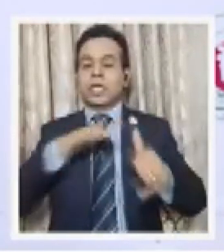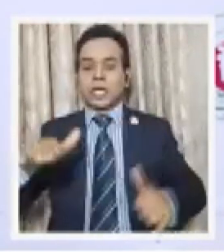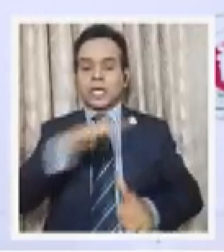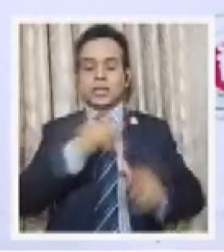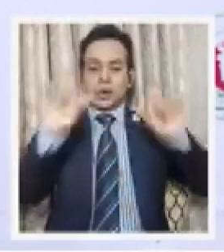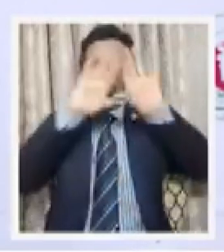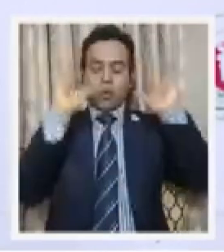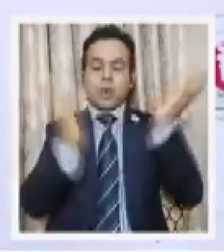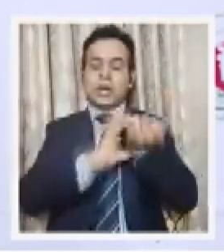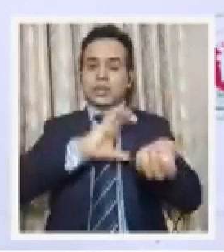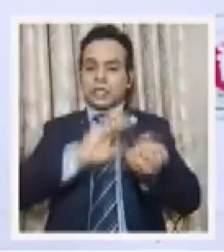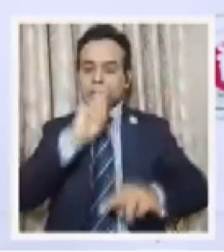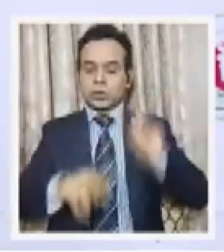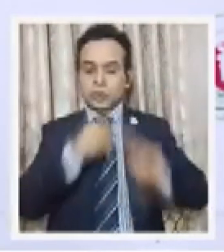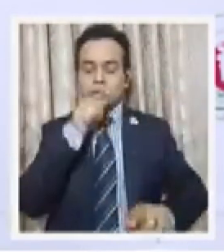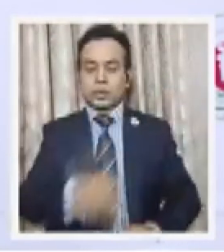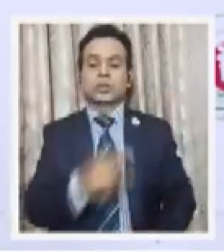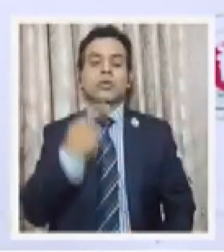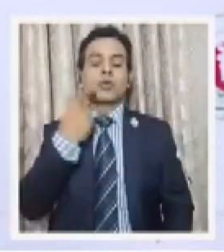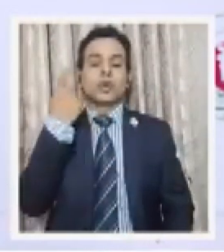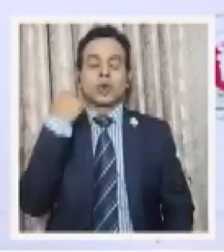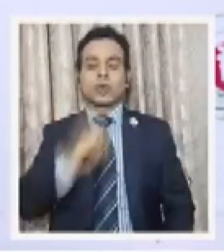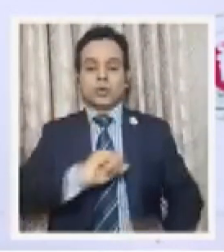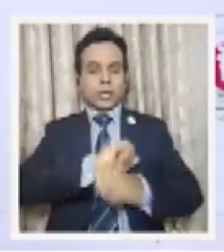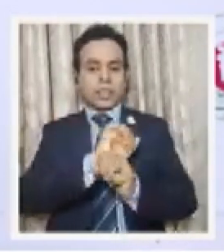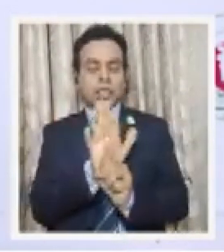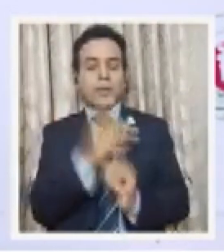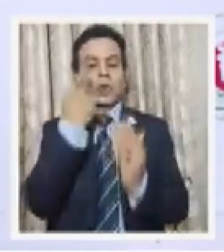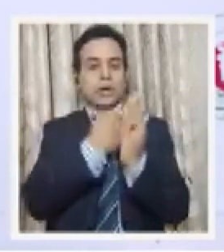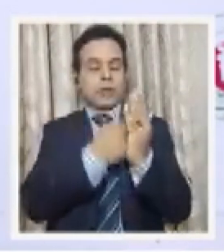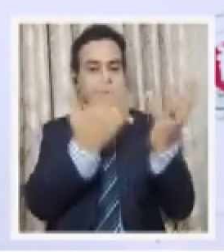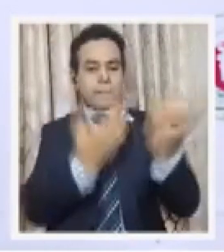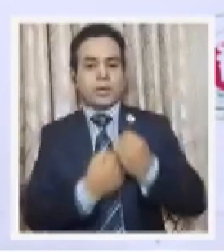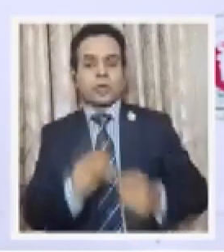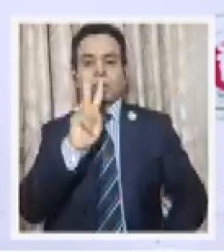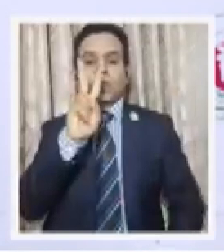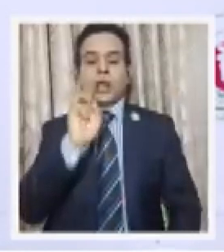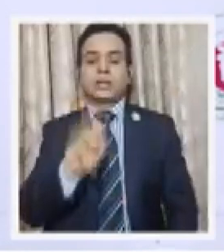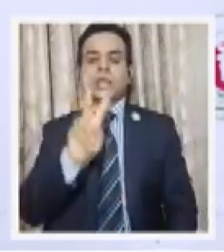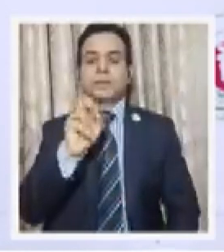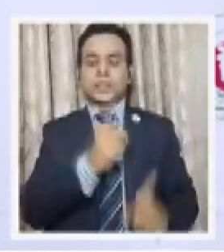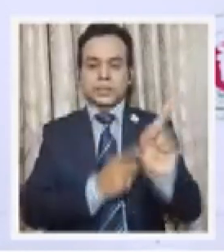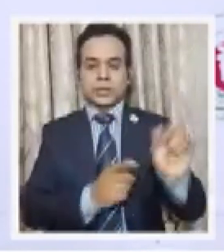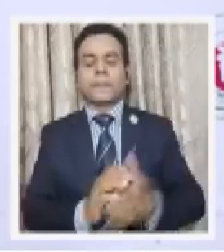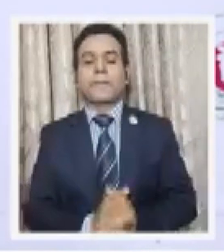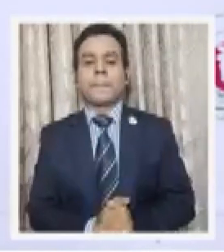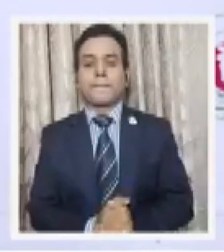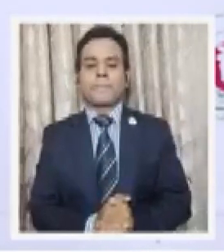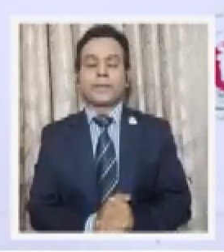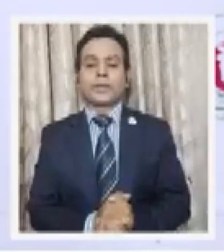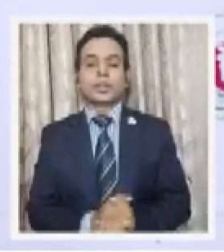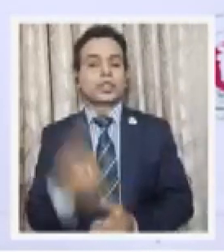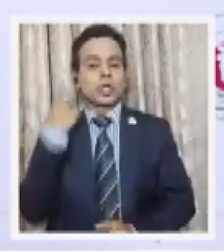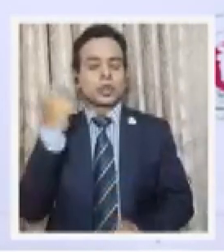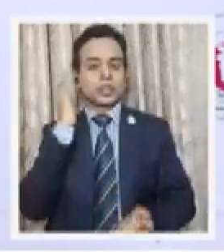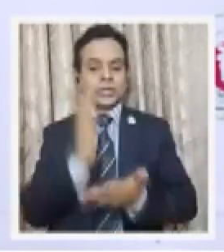এবং কোনো আক্রান্ত ব্যক্তির বা শনাক্ত ব্যক্তির সংস্পর্শে আসলে অবশ্যই নমুনা পরীক্ষা করাবেন। জেলা, উপজেলা,